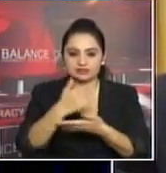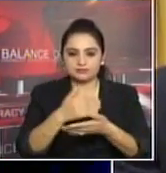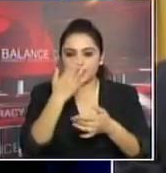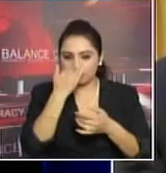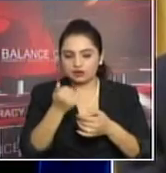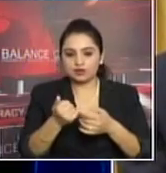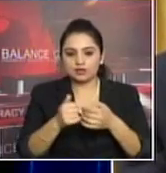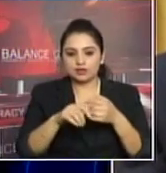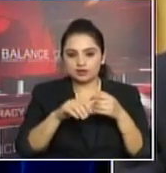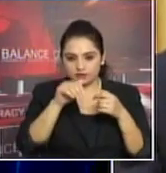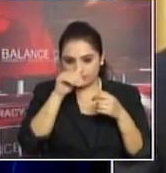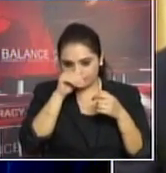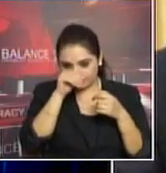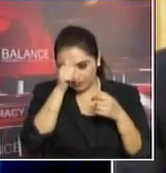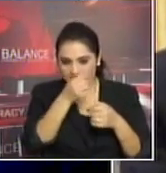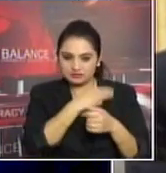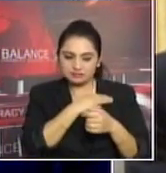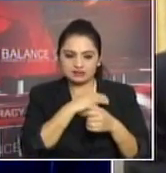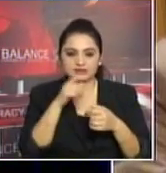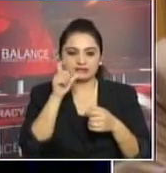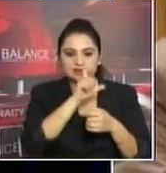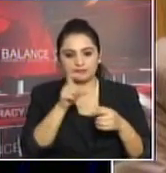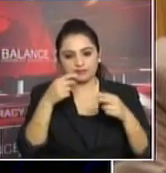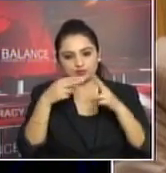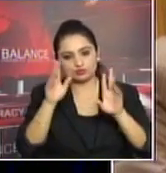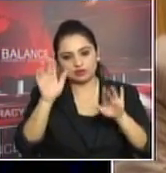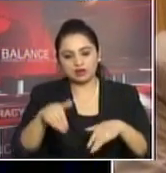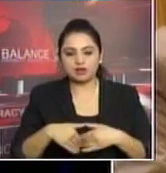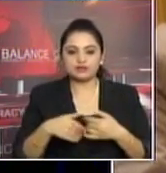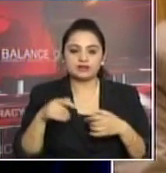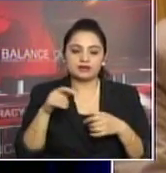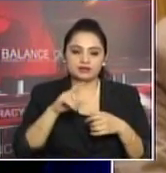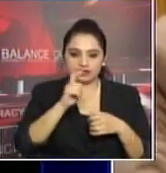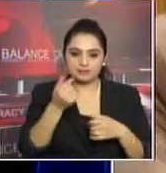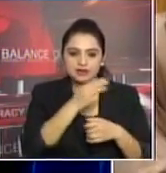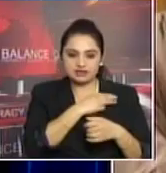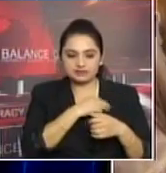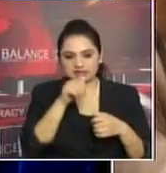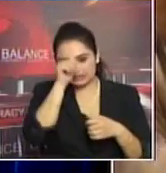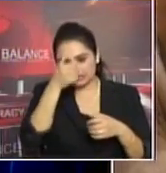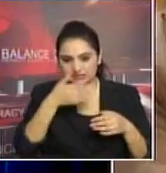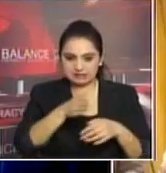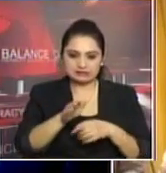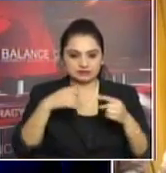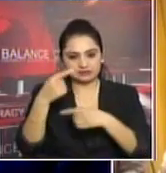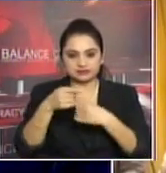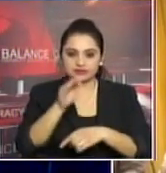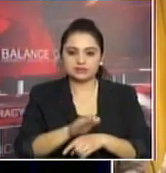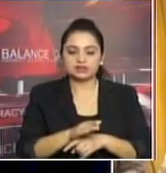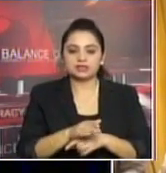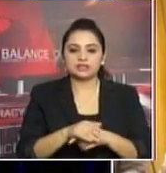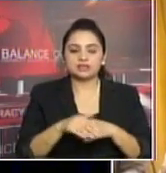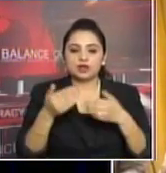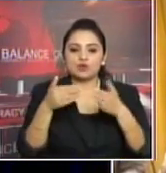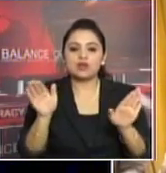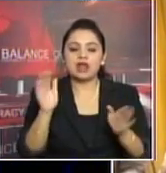भारतीय नागरिक स्वतन्त्र रूपमा नेपाल आउने र नेपाली नागरिक भारत जाने परम्परा वर्षौँदेखि चल्दै आएको छ। पछिल्लो समय